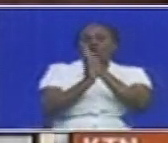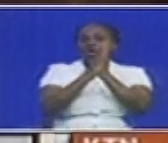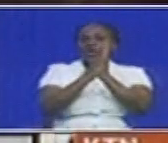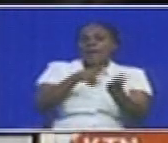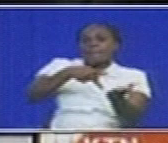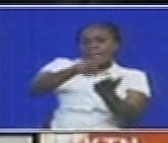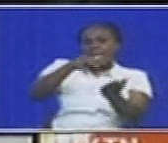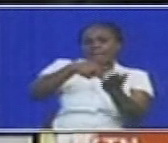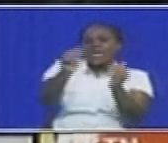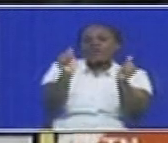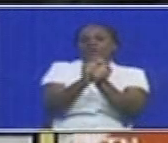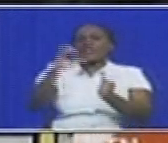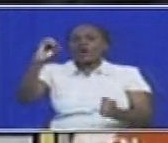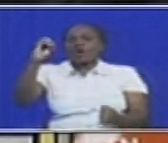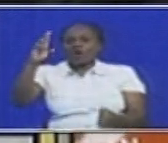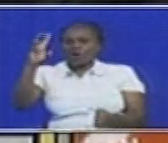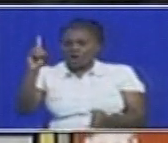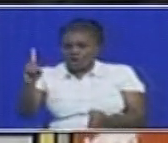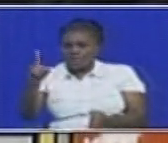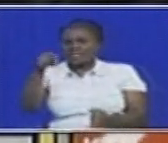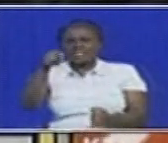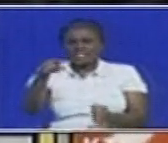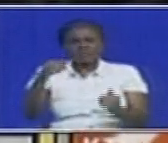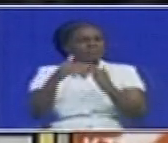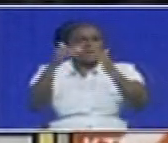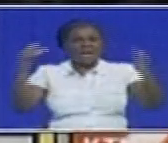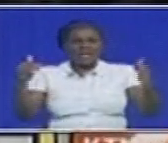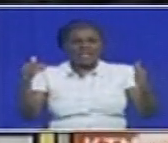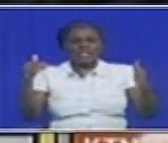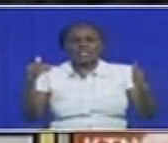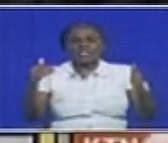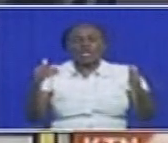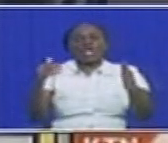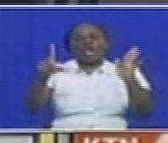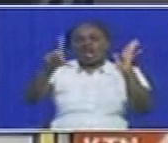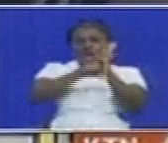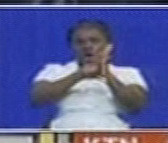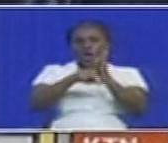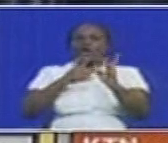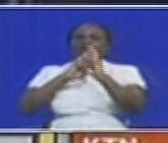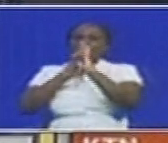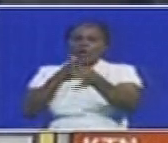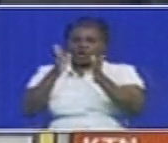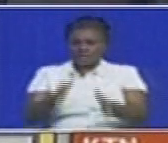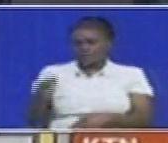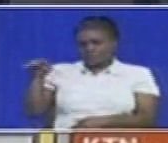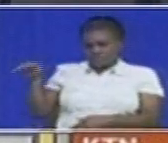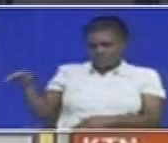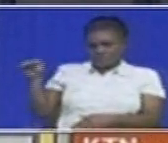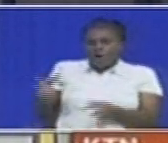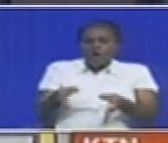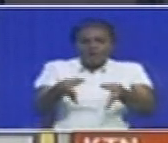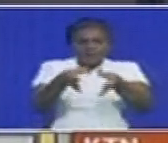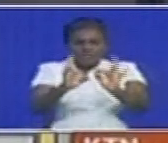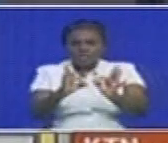yalilipiwa na muungano wa Koda, jambo ambalo linakwenda kinyume na maadili ya wanahabari. Lakini mapema hii leo, afisa mkuu